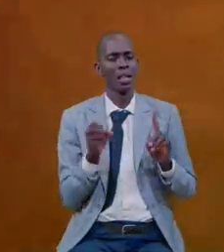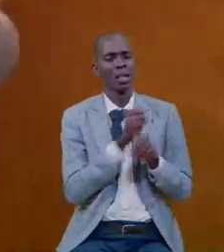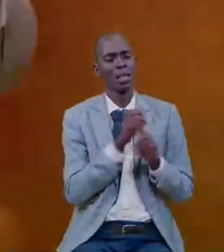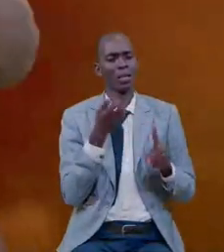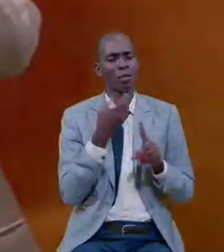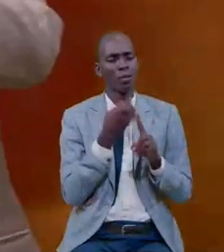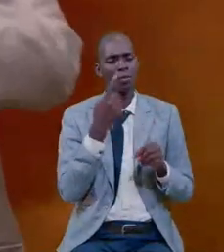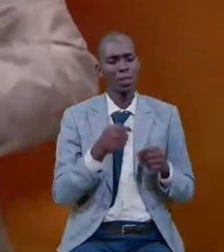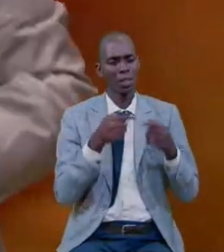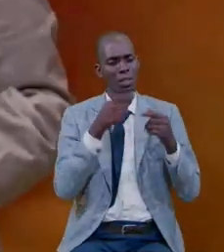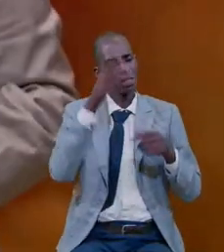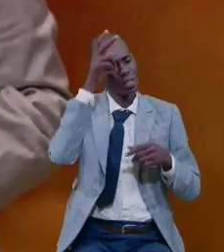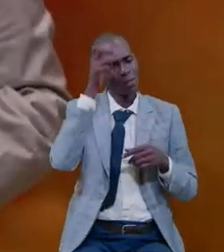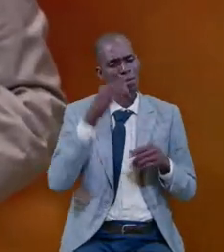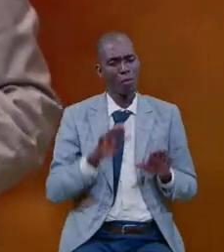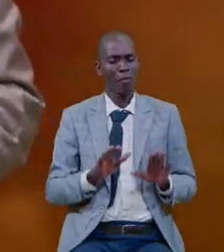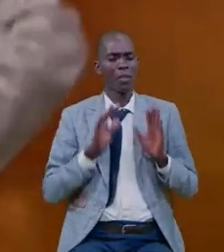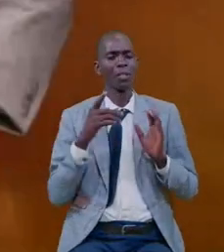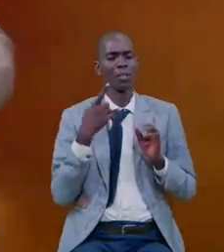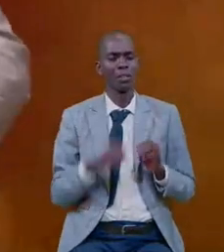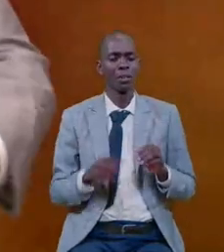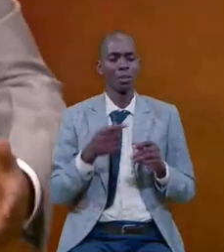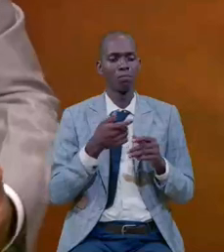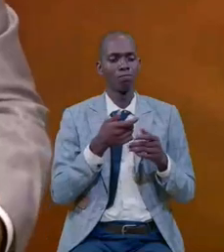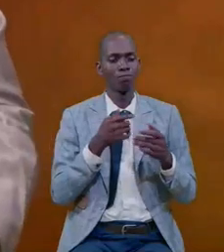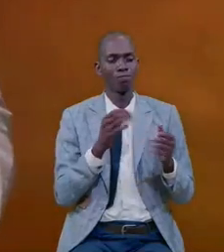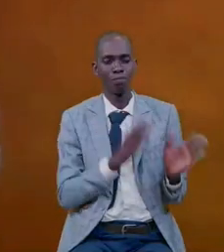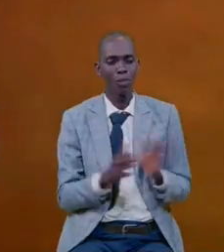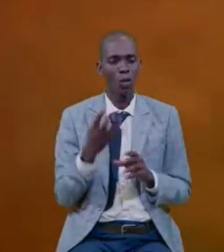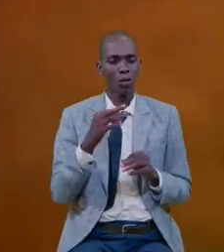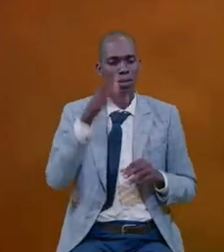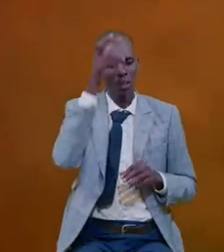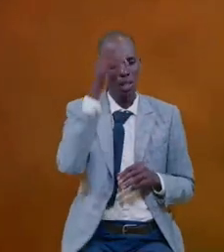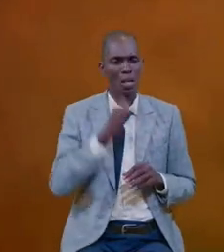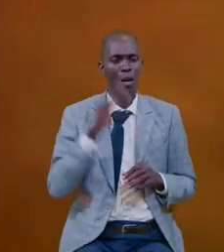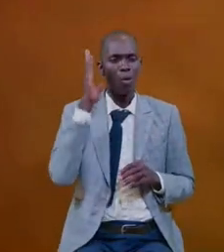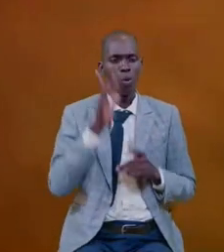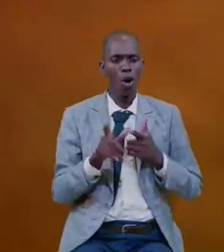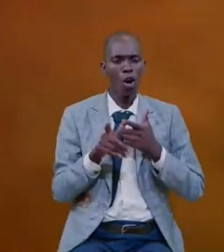Ils craignent l'attaque du diable, la flèche du diable, et